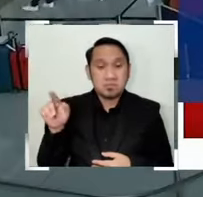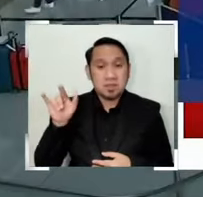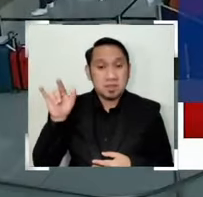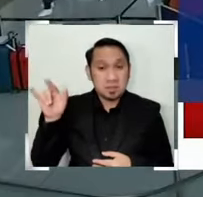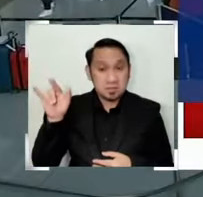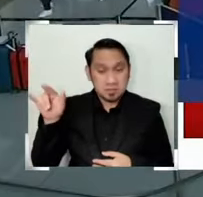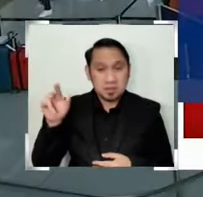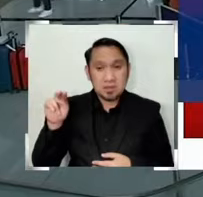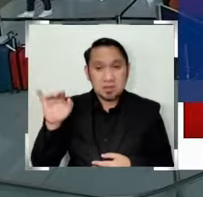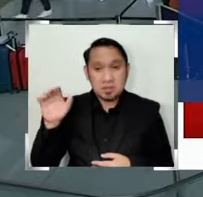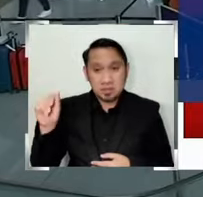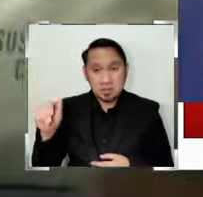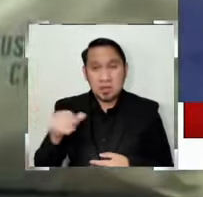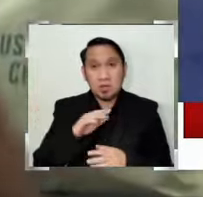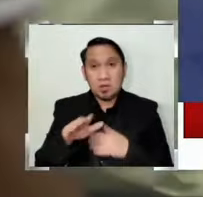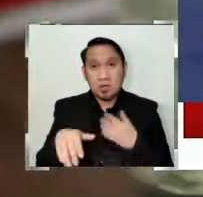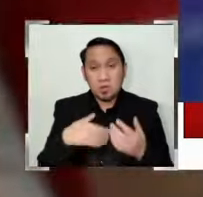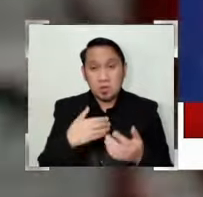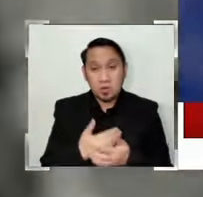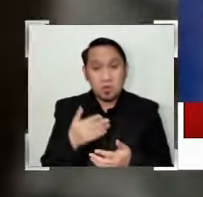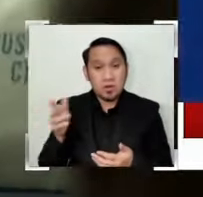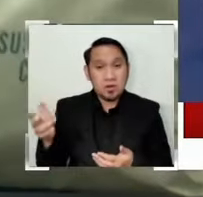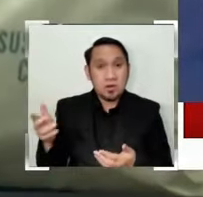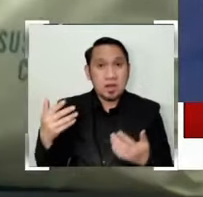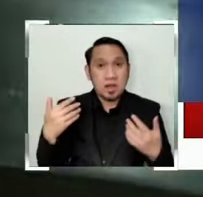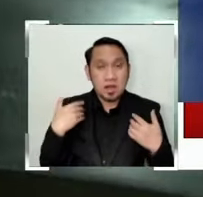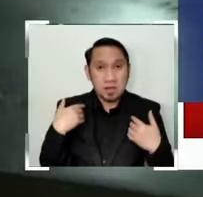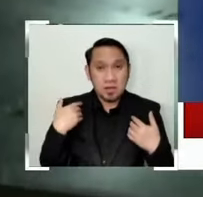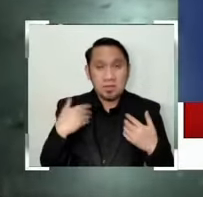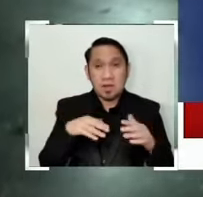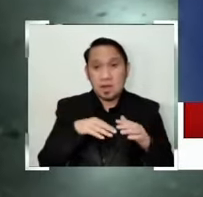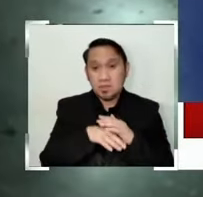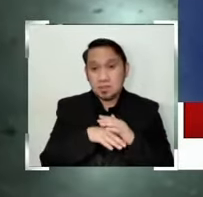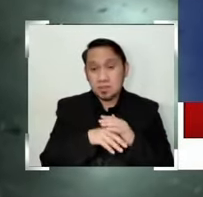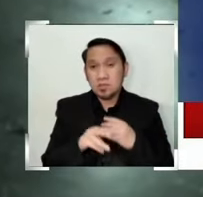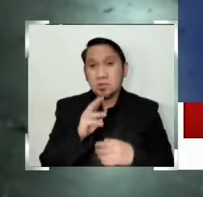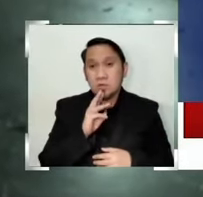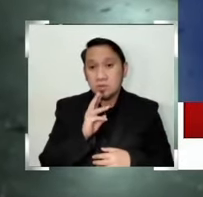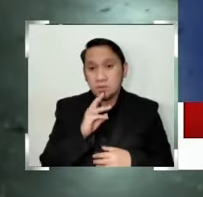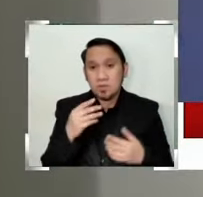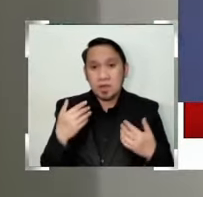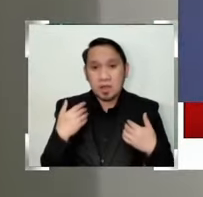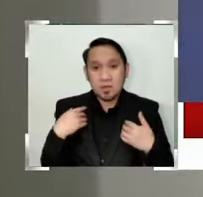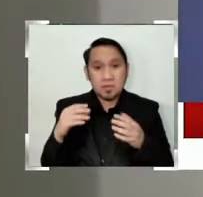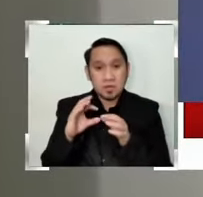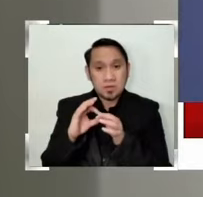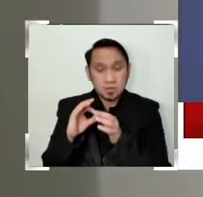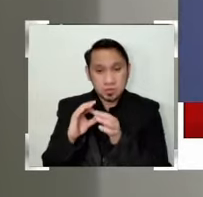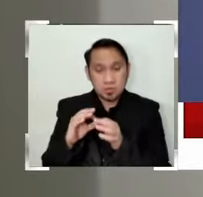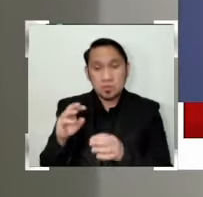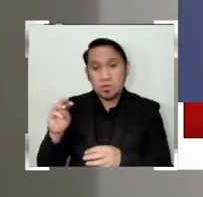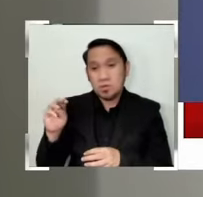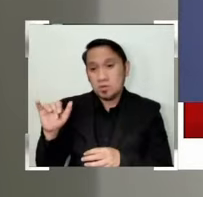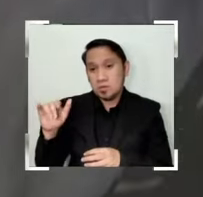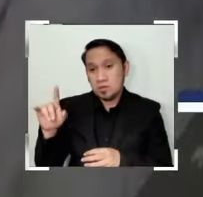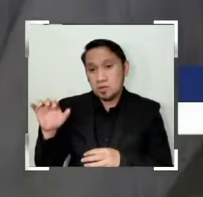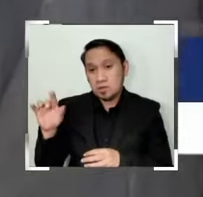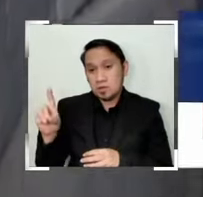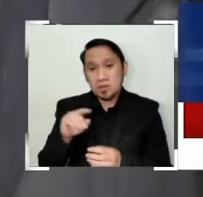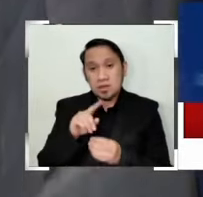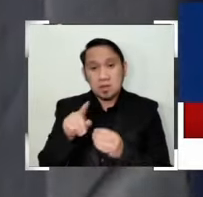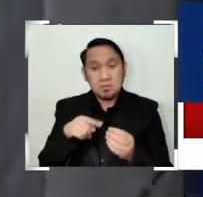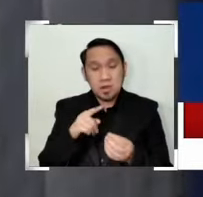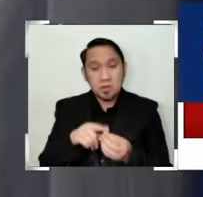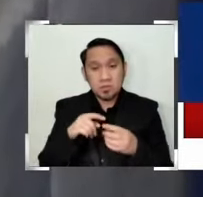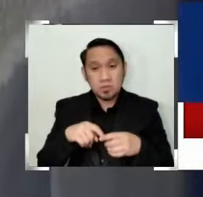MIA, lahat ng NAIA terminals ay may access sa tubig. Nakipag-ugnayan na raw sila sa Maynilad kaugnay ng service interruption. May